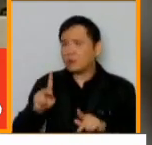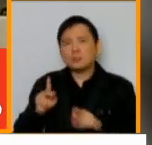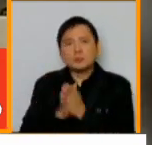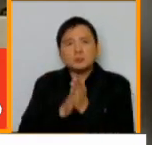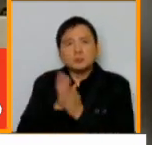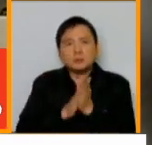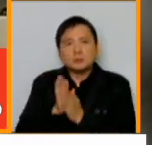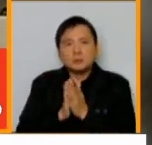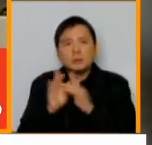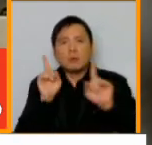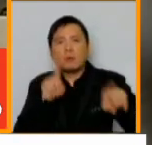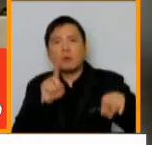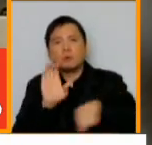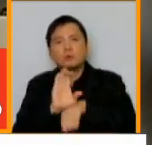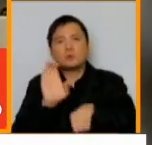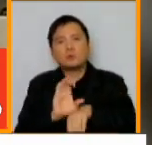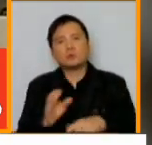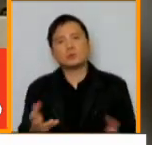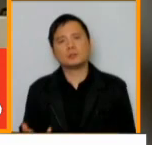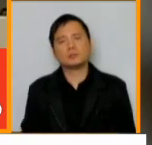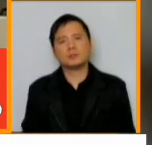ang solusyon lang talaga nila